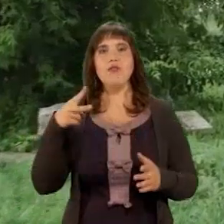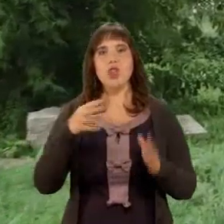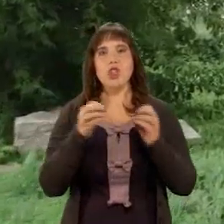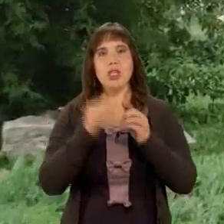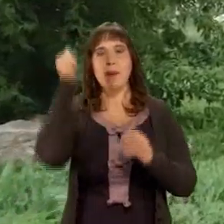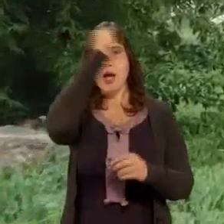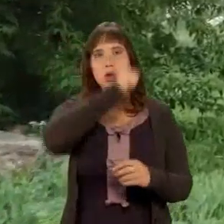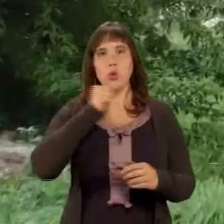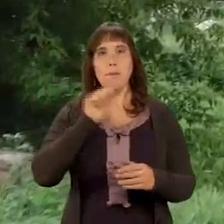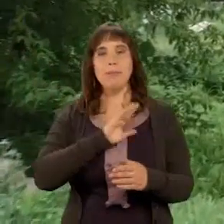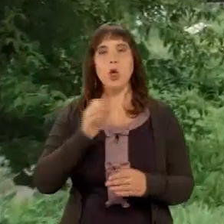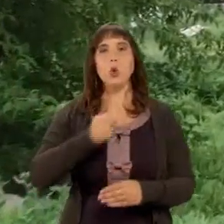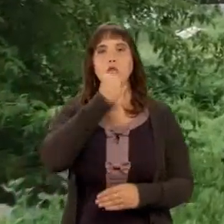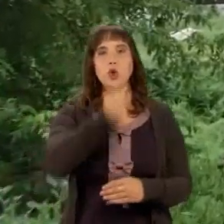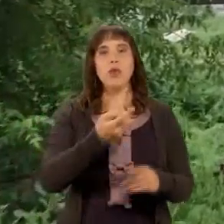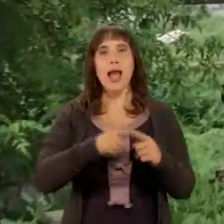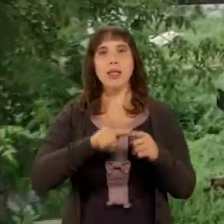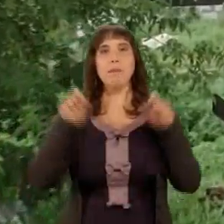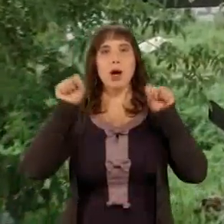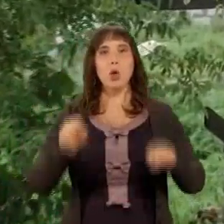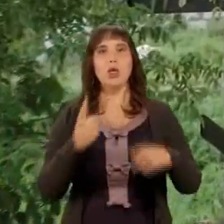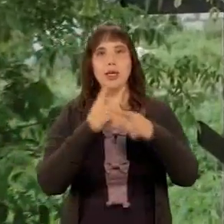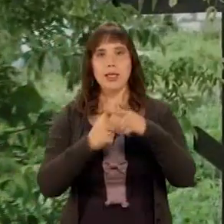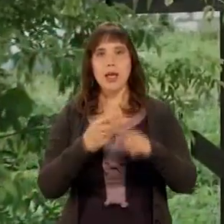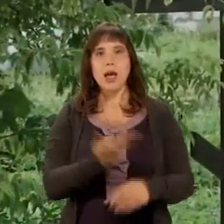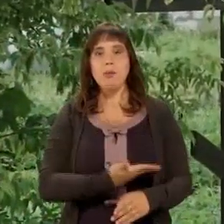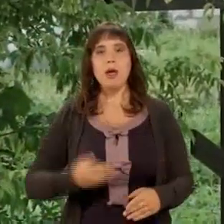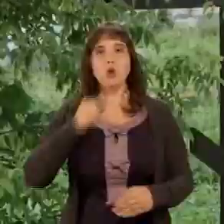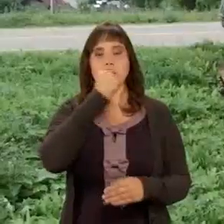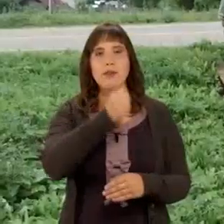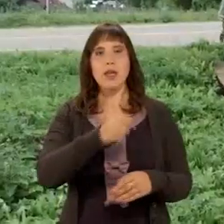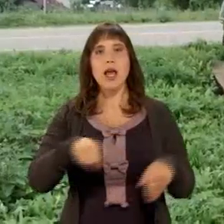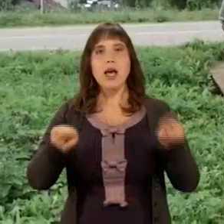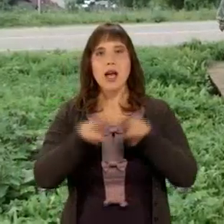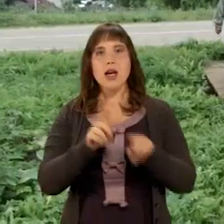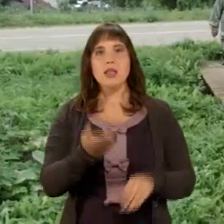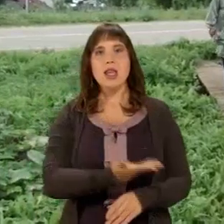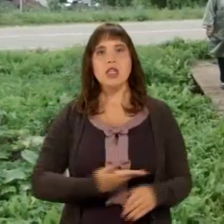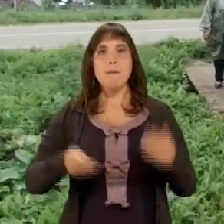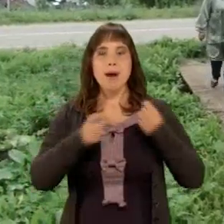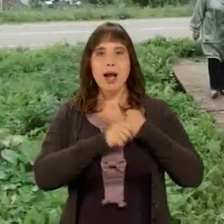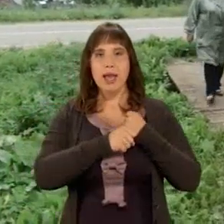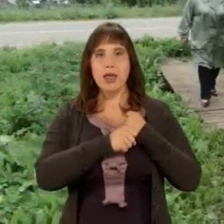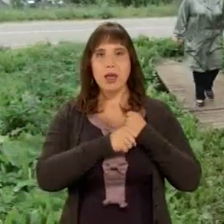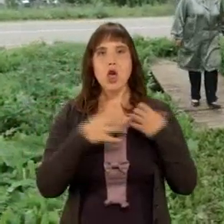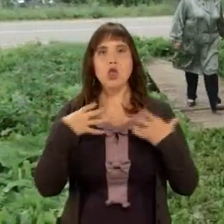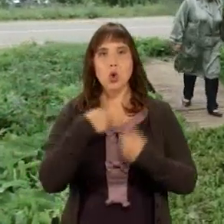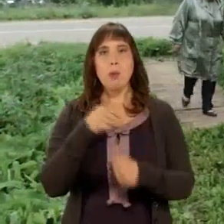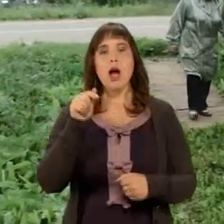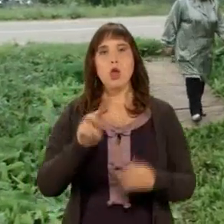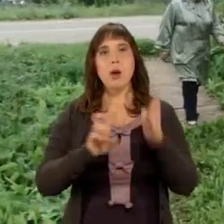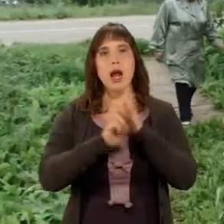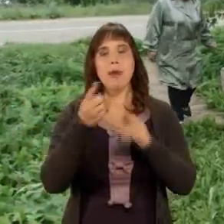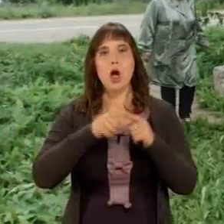2010 году был установлен этот поклонный крест. Мы его установили как символ нашего покаяния, может быть, скорби какой-то о том